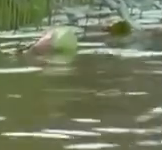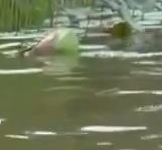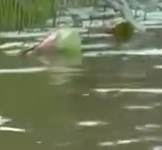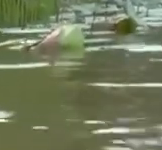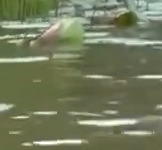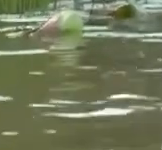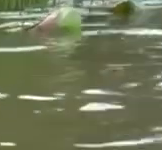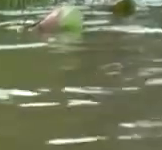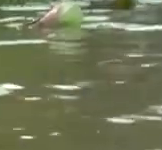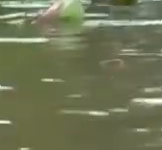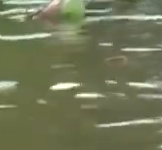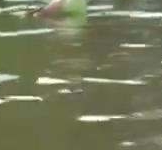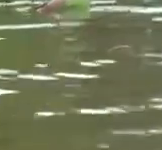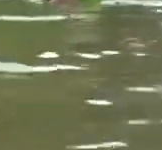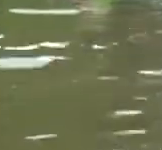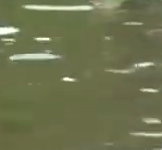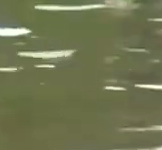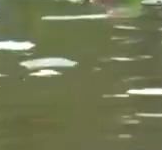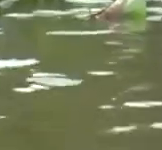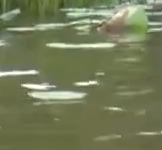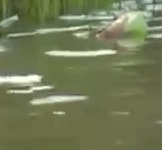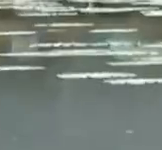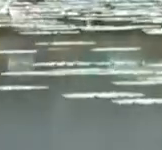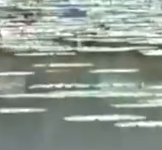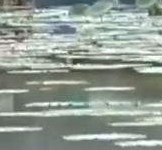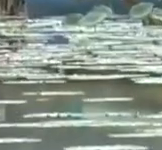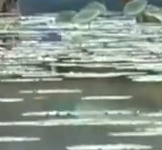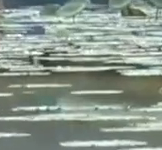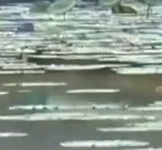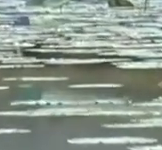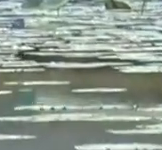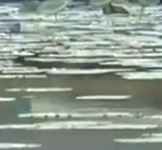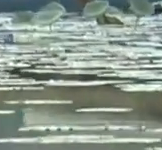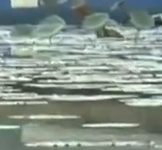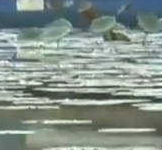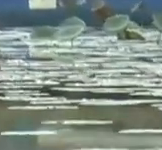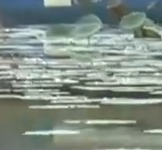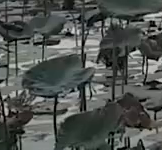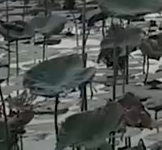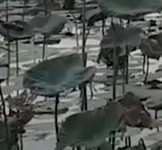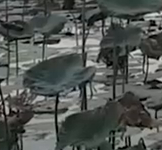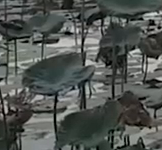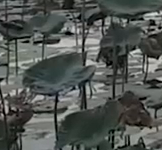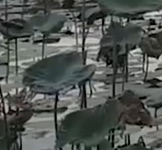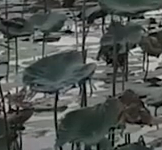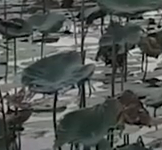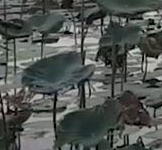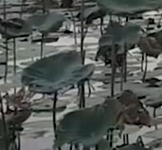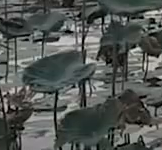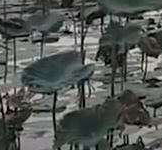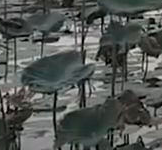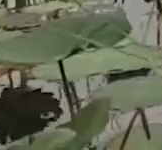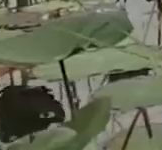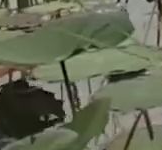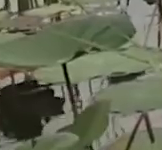Tasik chini Stitch Soviet jadi kita tahu bahwa ini choiril maksudnya ada fuzon dana the Transition